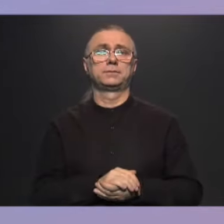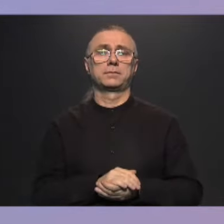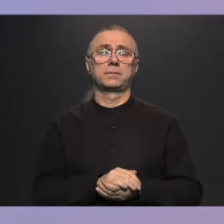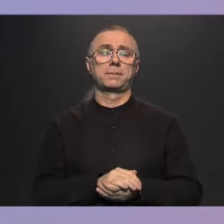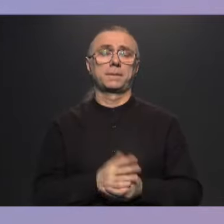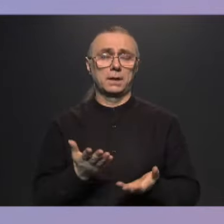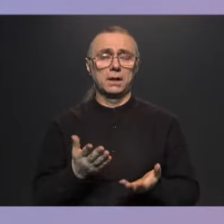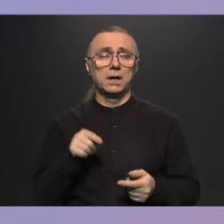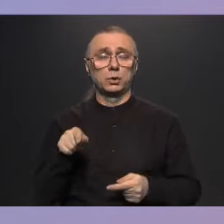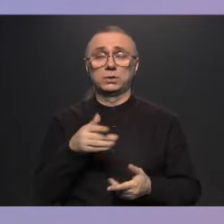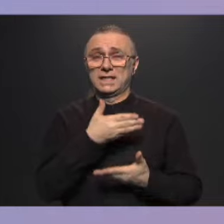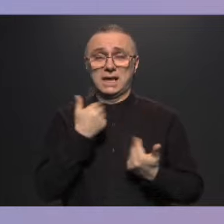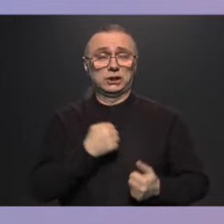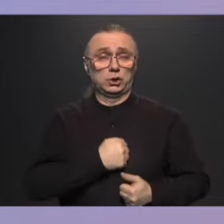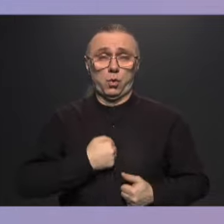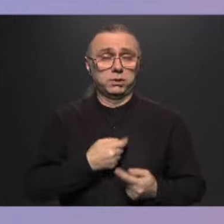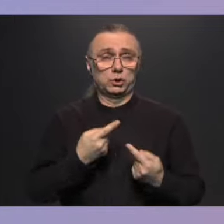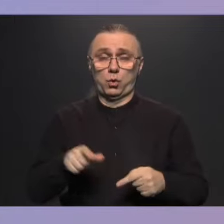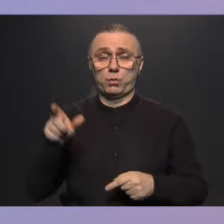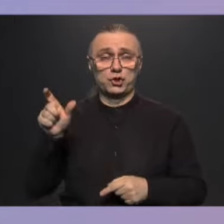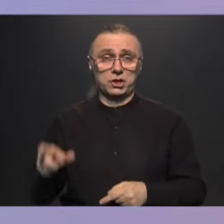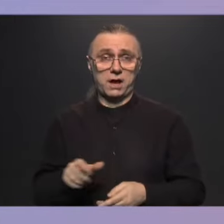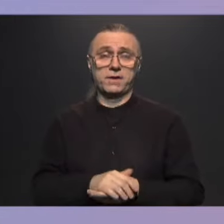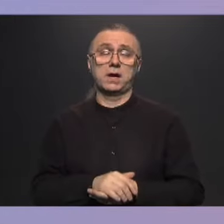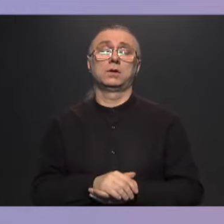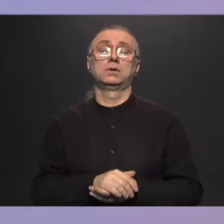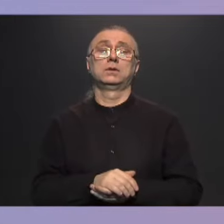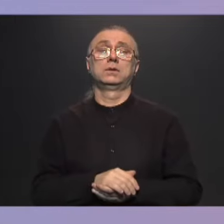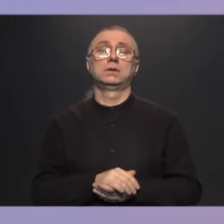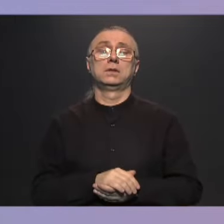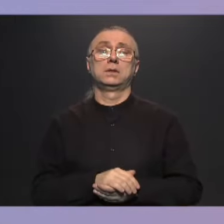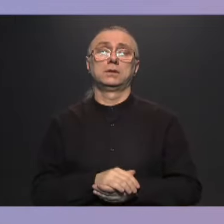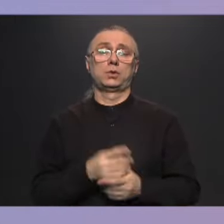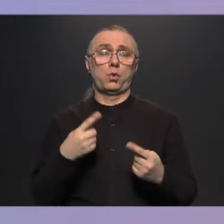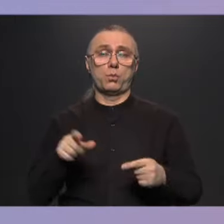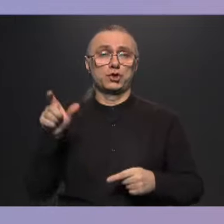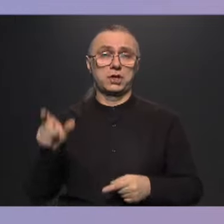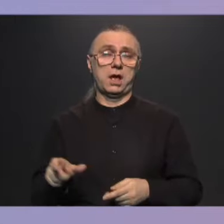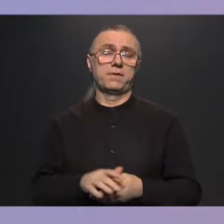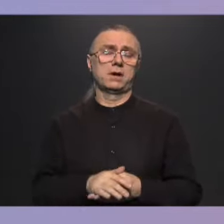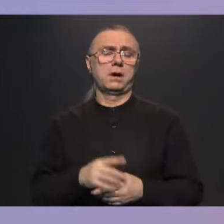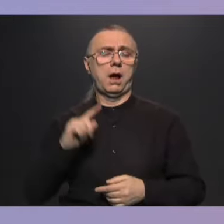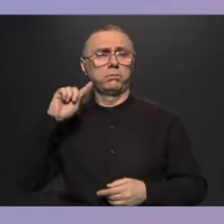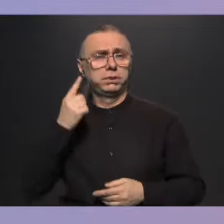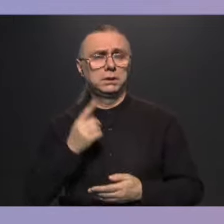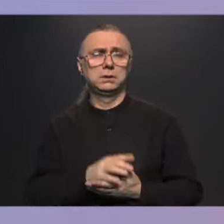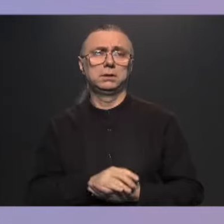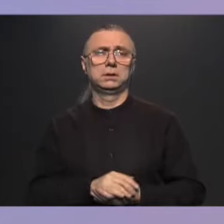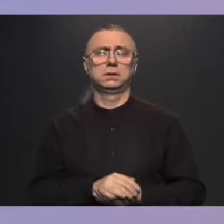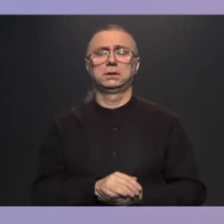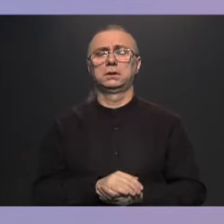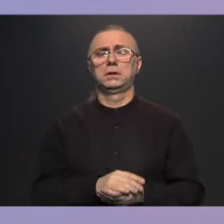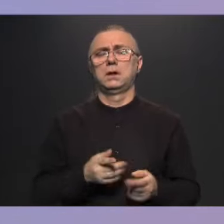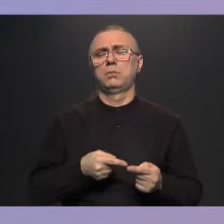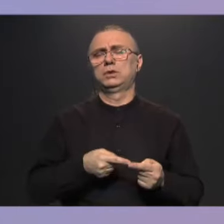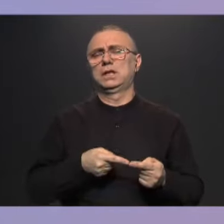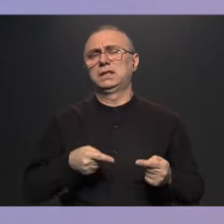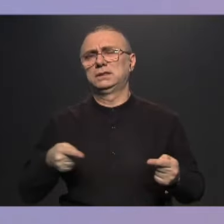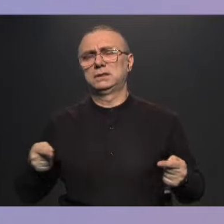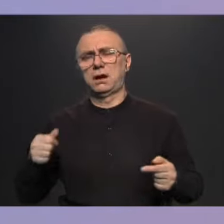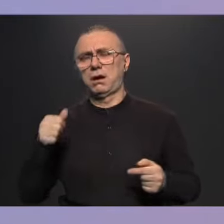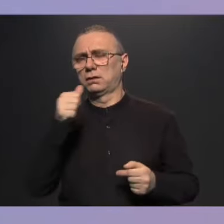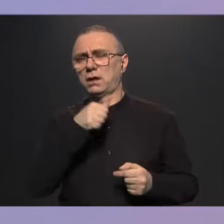нет злобы к другому человеку. Личностные особенно злобы, которые, обиды, которые может грызть человека годами, и он будет причащаться,